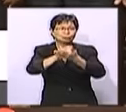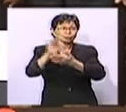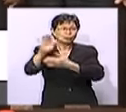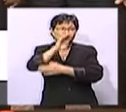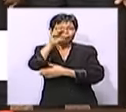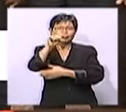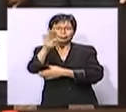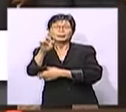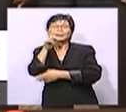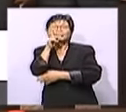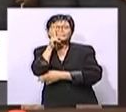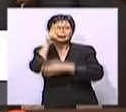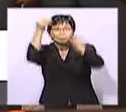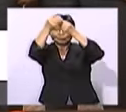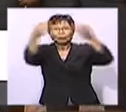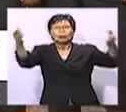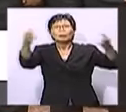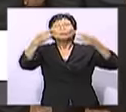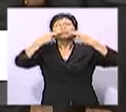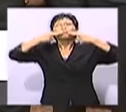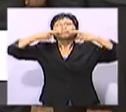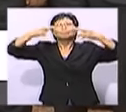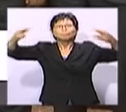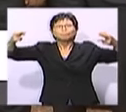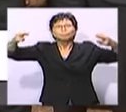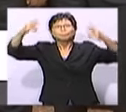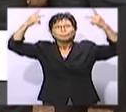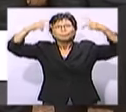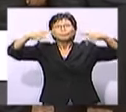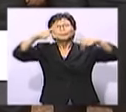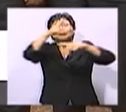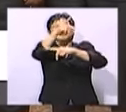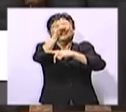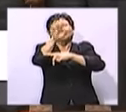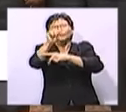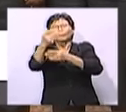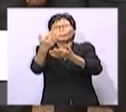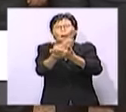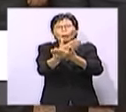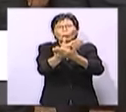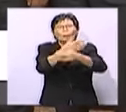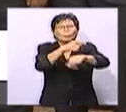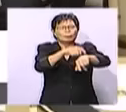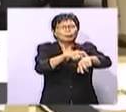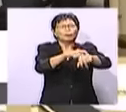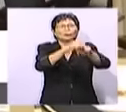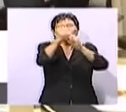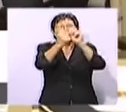juga Menteri Besar Kedah diumumkan secara rasminya sebagai Presiden KFA yang baharu bagi penggal